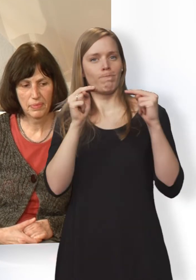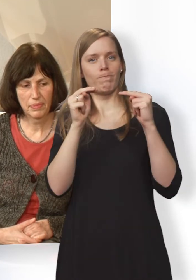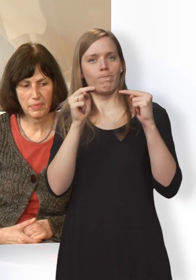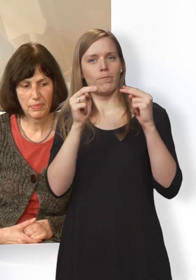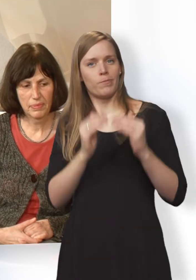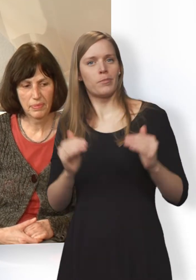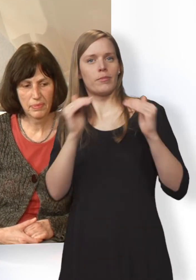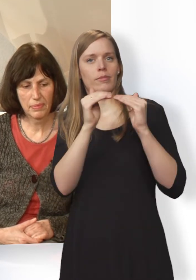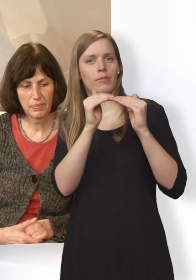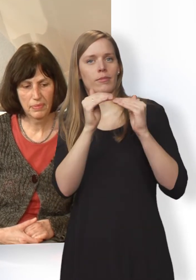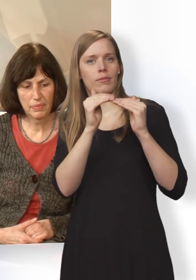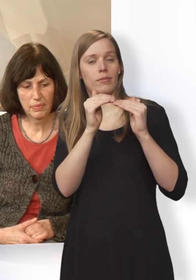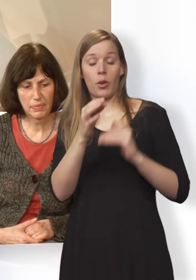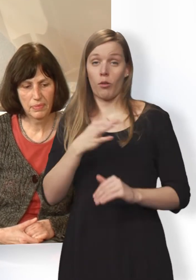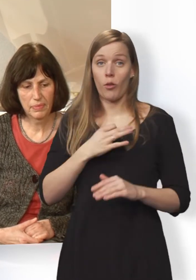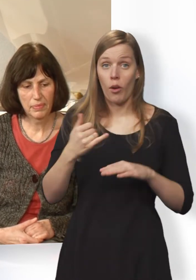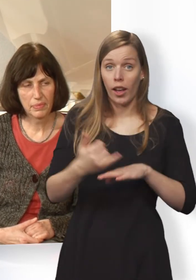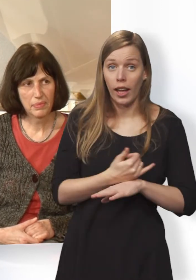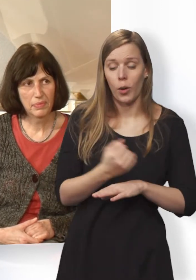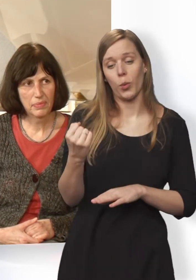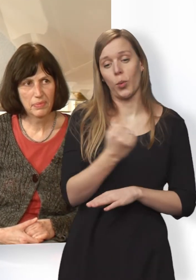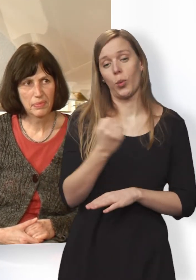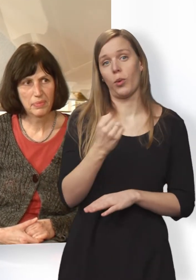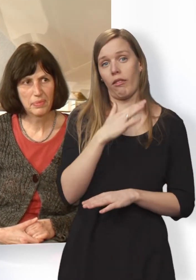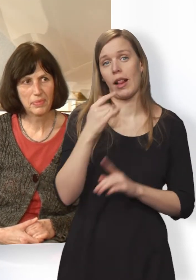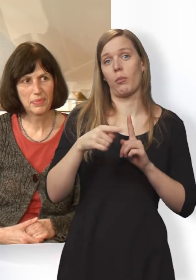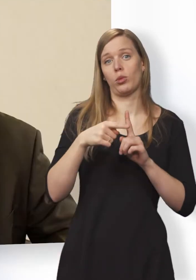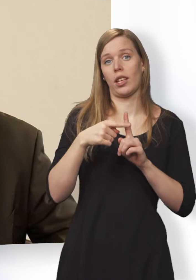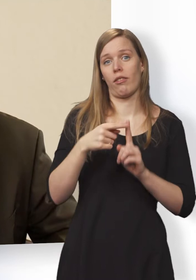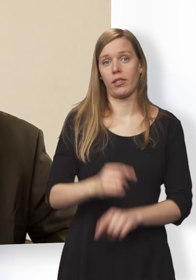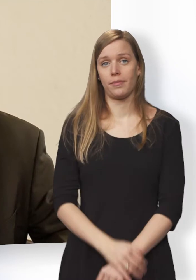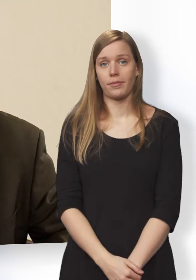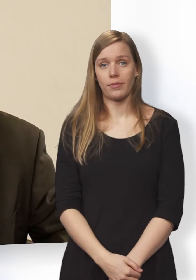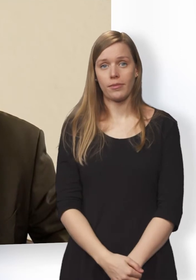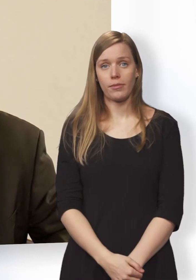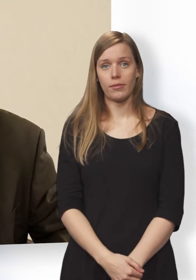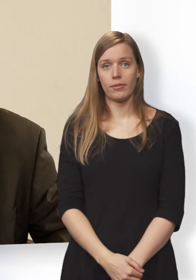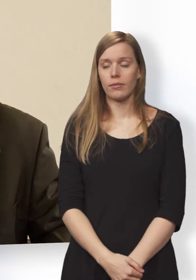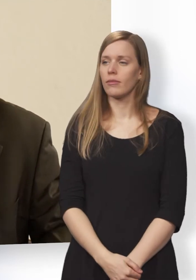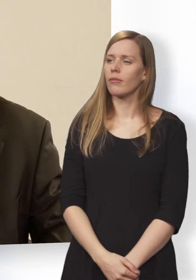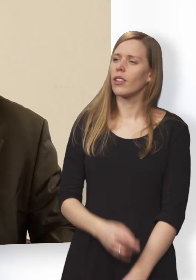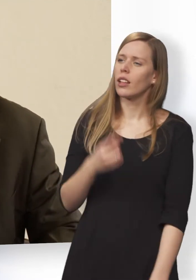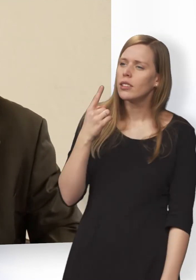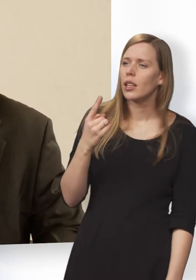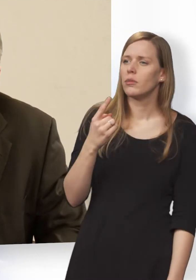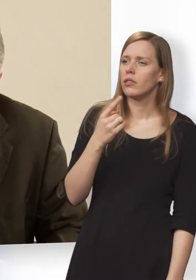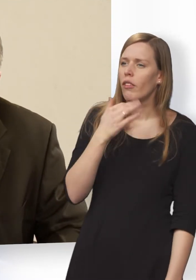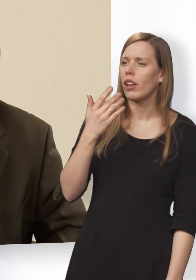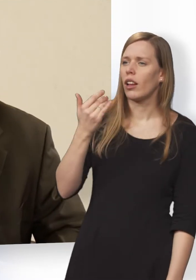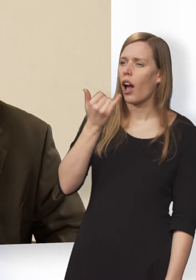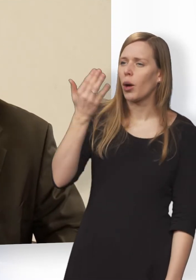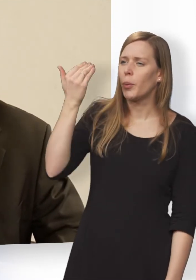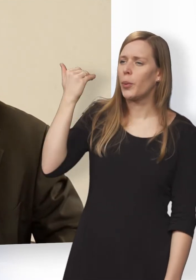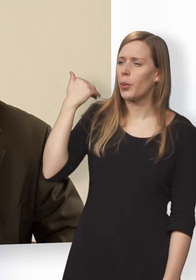das hat unheimlich gut getan sie haben wir vor vielen jahren sich gegenseitig mal